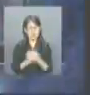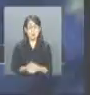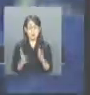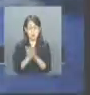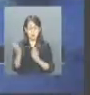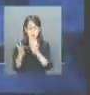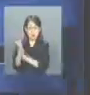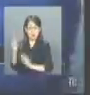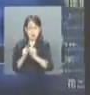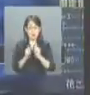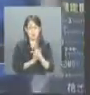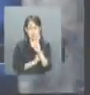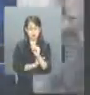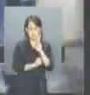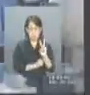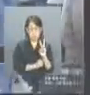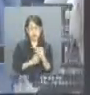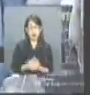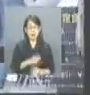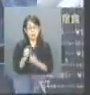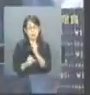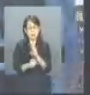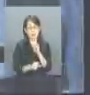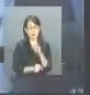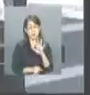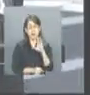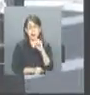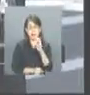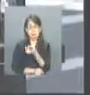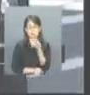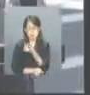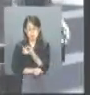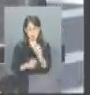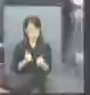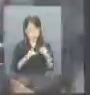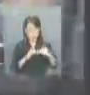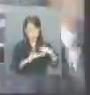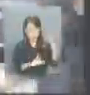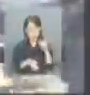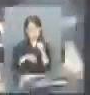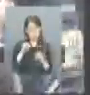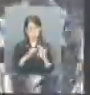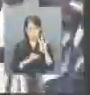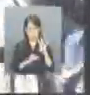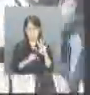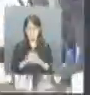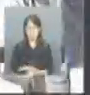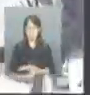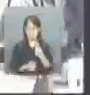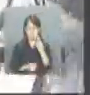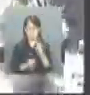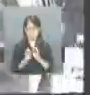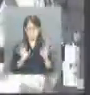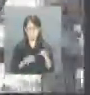ศมียอดเพิ่มขึ้นกว่าการเลือกตั้งในปี2550ถึงกว่า175ซึ่งสะท้อนความตื่นตัวทาง